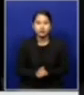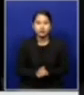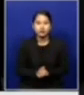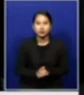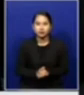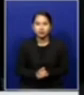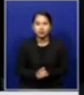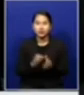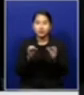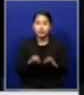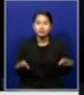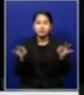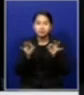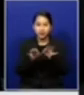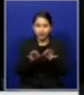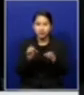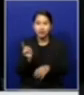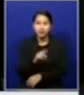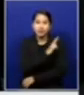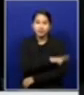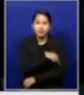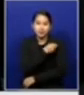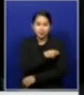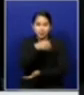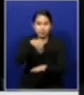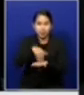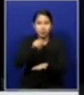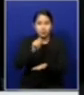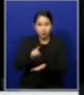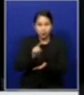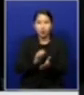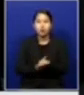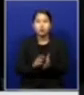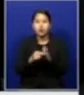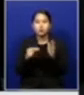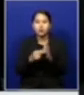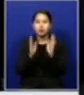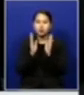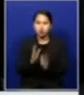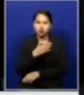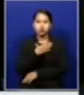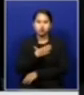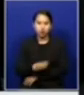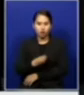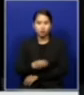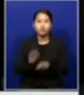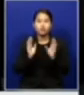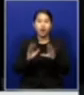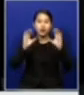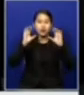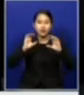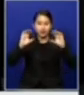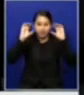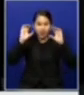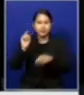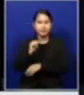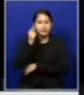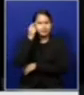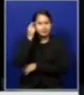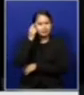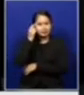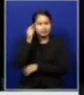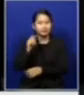Hub ของเราได้รับความนิยมครับก็คิดว่ารัฐบาลต้องคิดเรื่องนี้ครับ